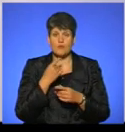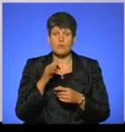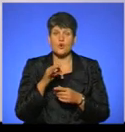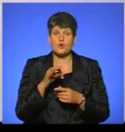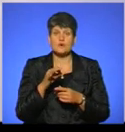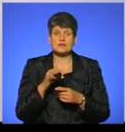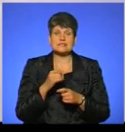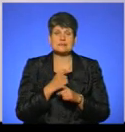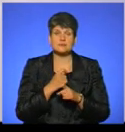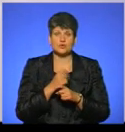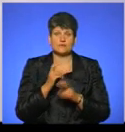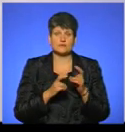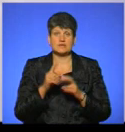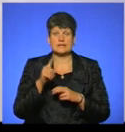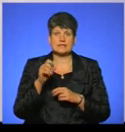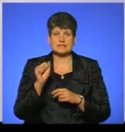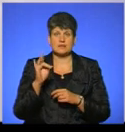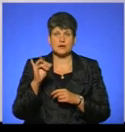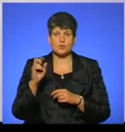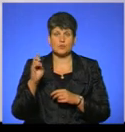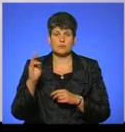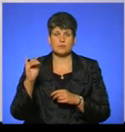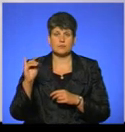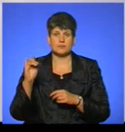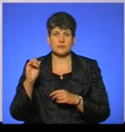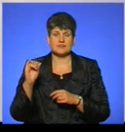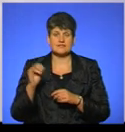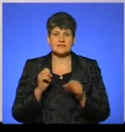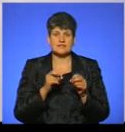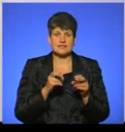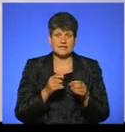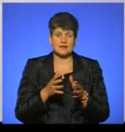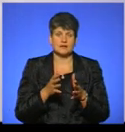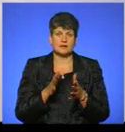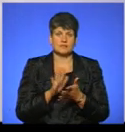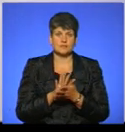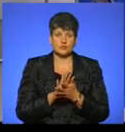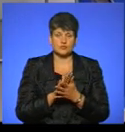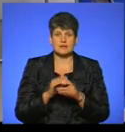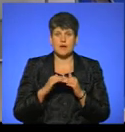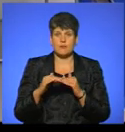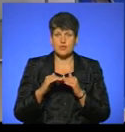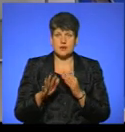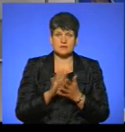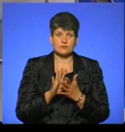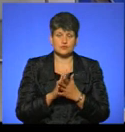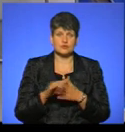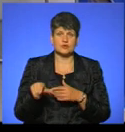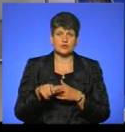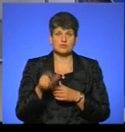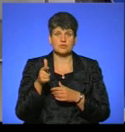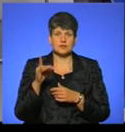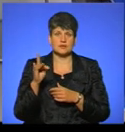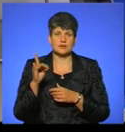спиртовий завод у Зарубинцях. Зокрема, він скидає відходи виробництва на поля та забруднює річку Гніздечна. Про це нам